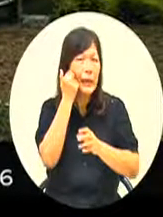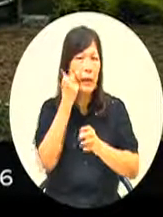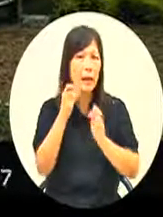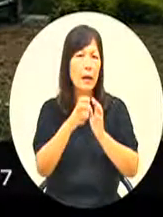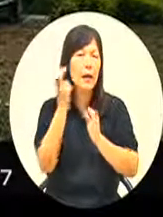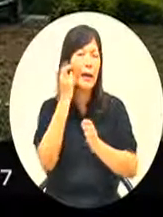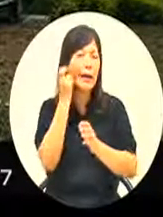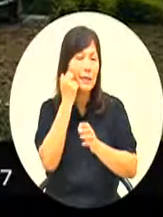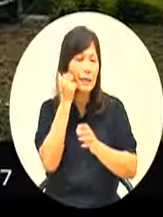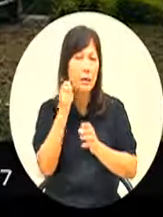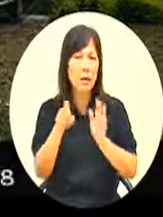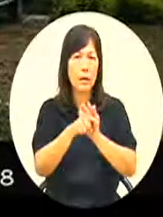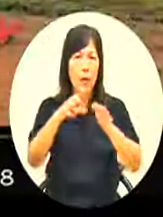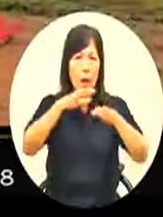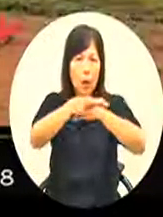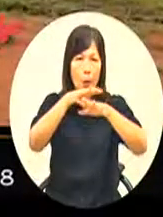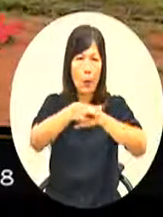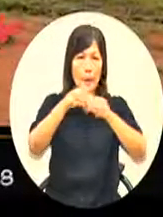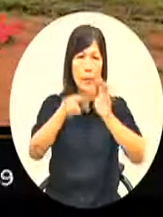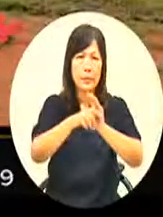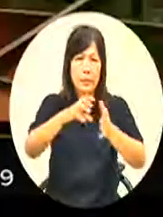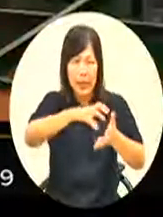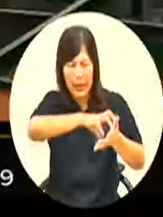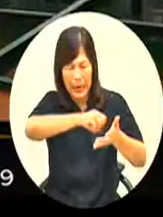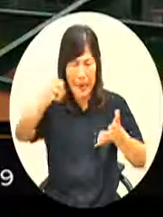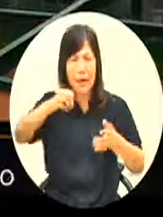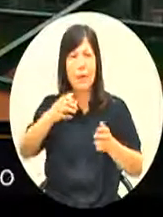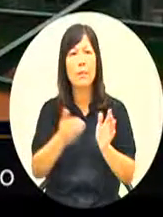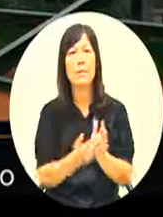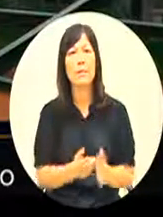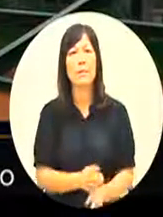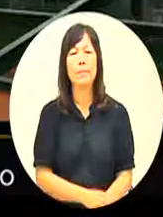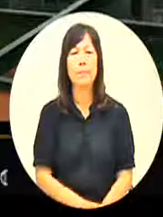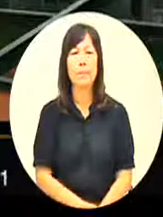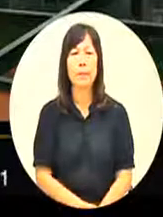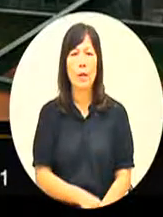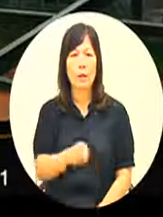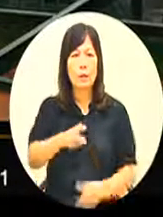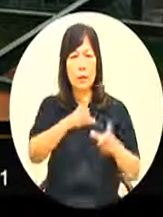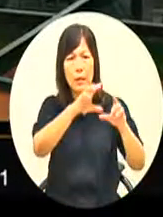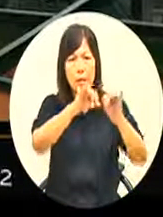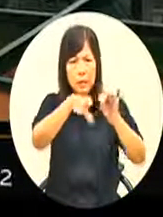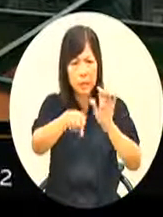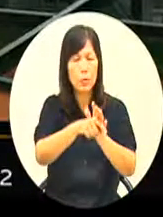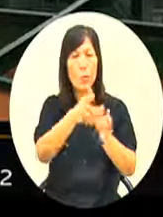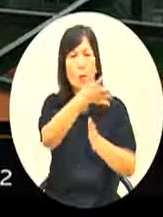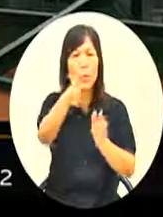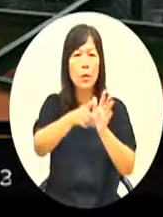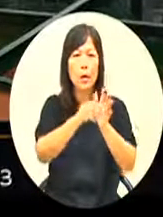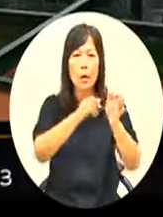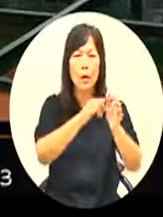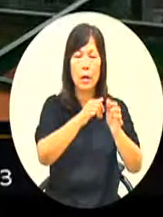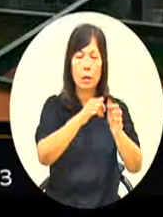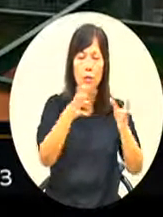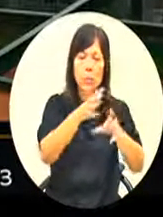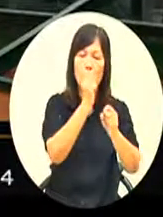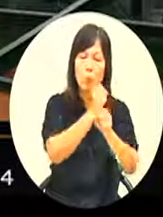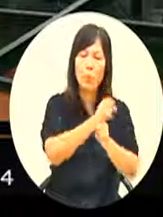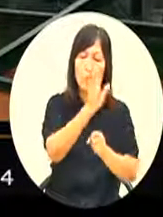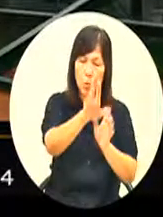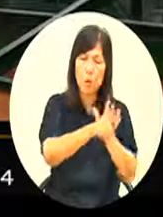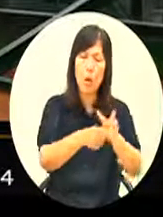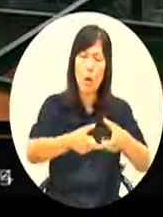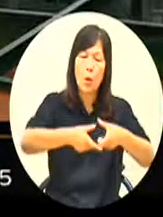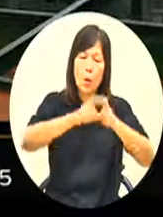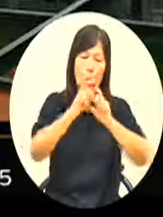H 钢这样子，铁网是这样连根拔起。这个场地我问过局里面的同仁，说复原大